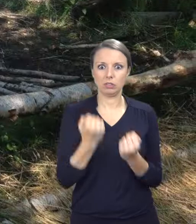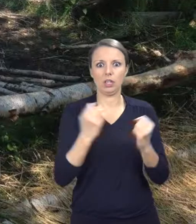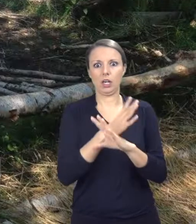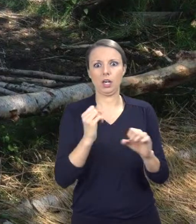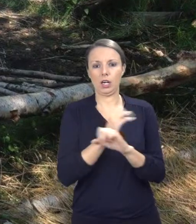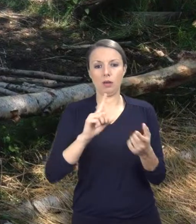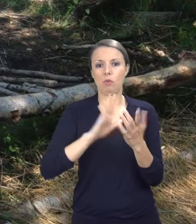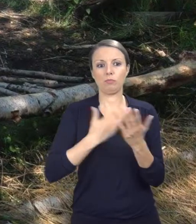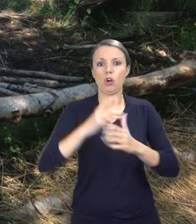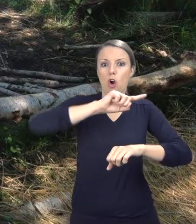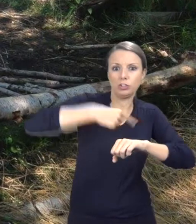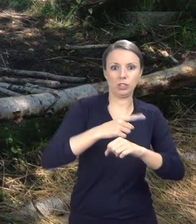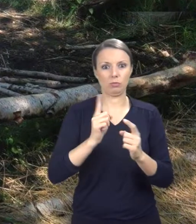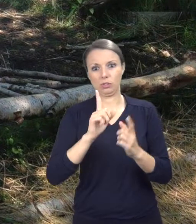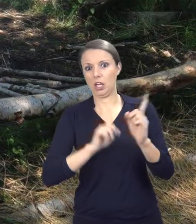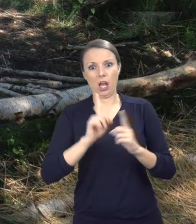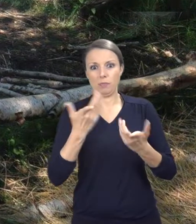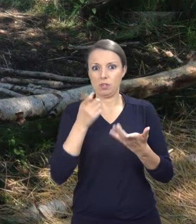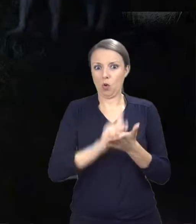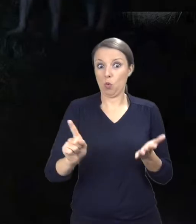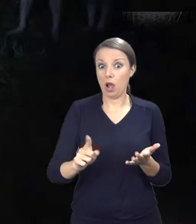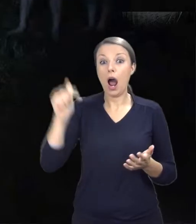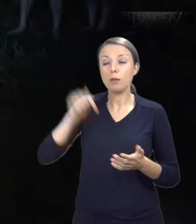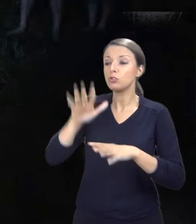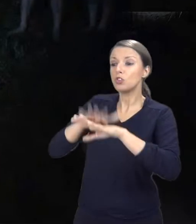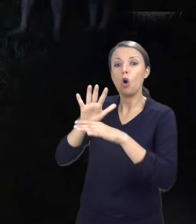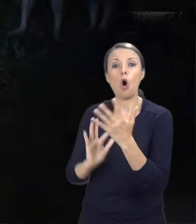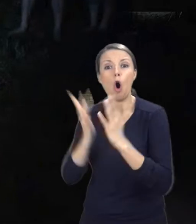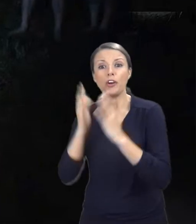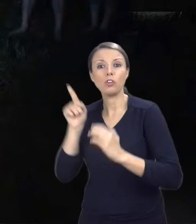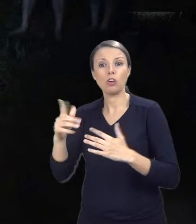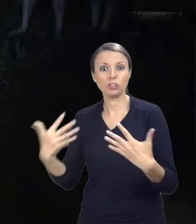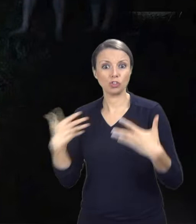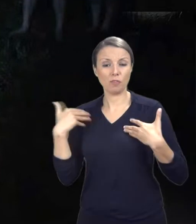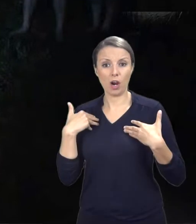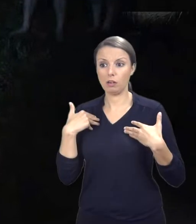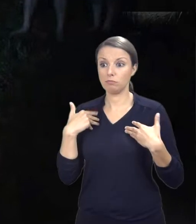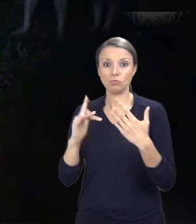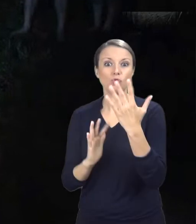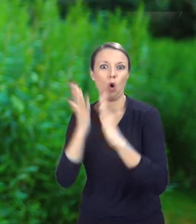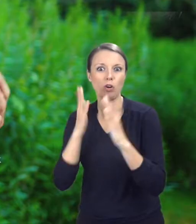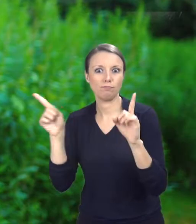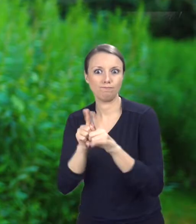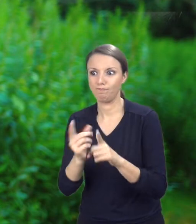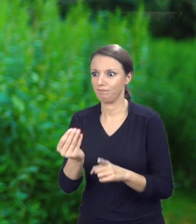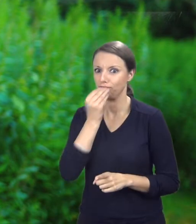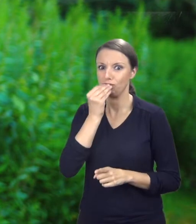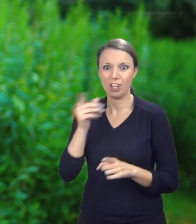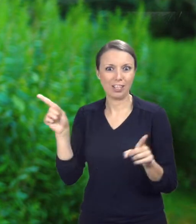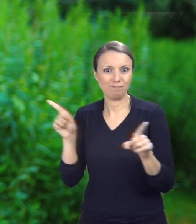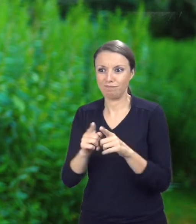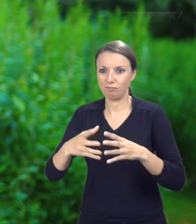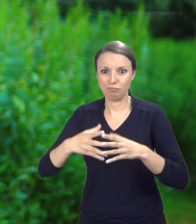tylko potraktujemy ogień jak żywe stworzenie, ono też je, rozrasta się, prawda, no, ma wiele